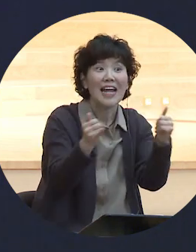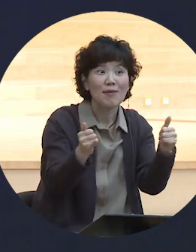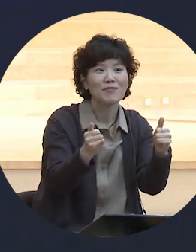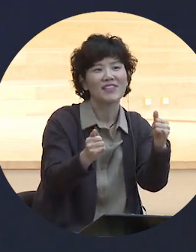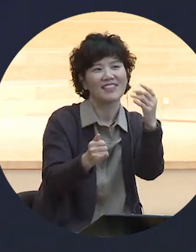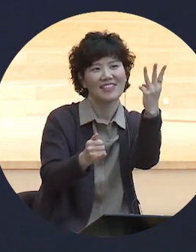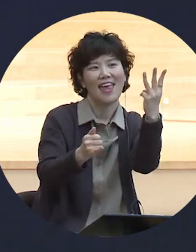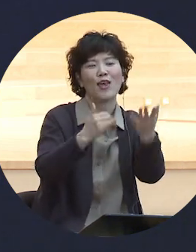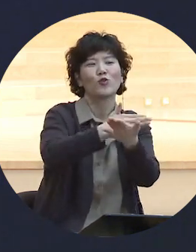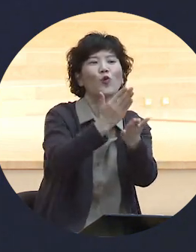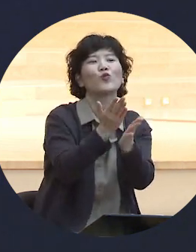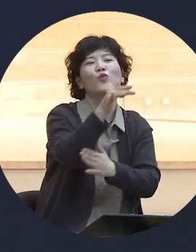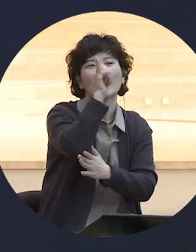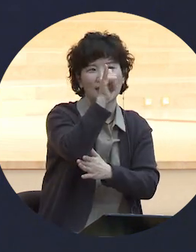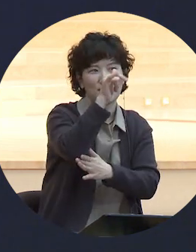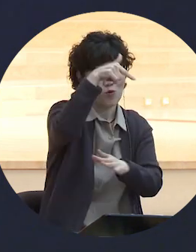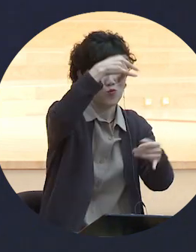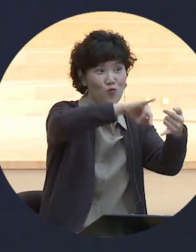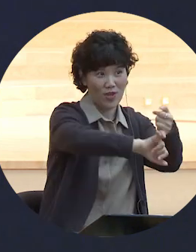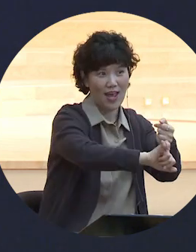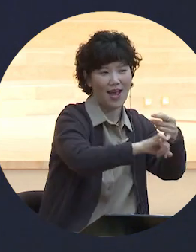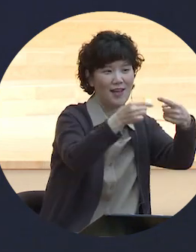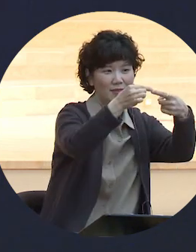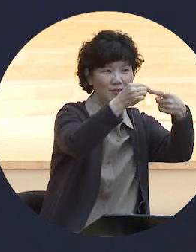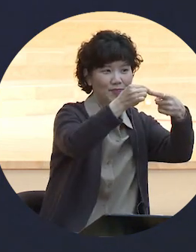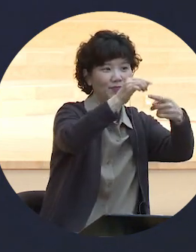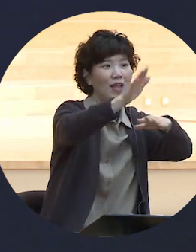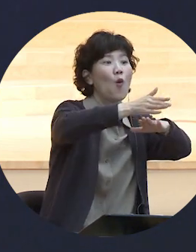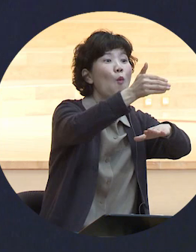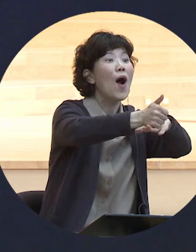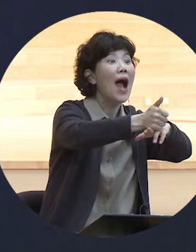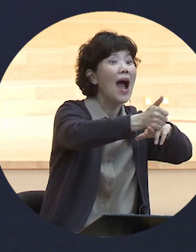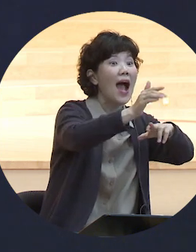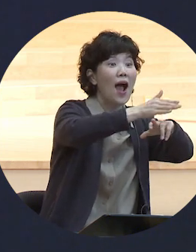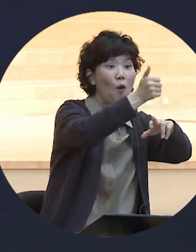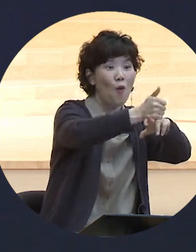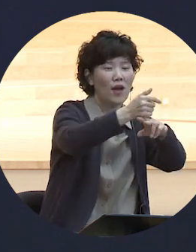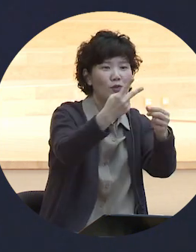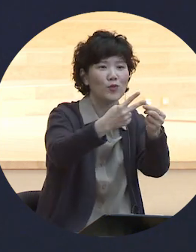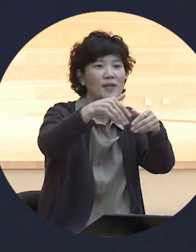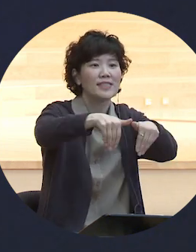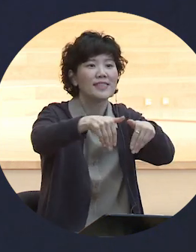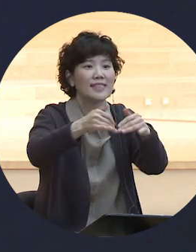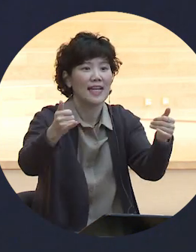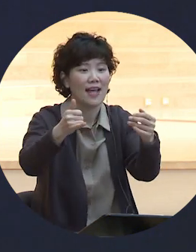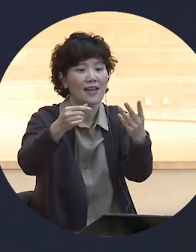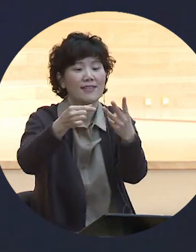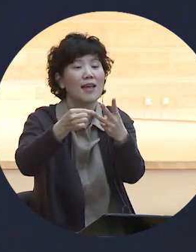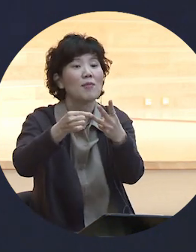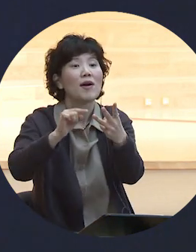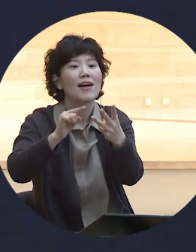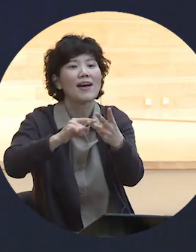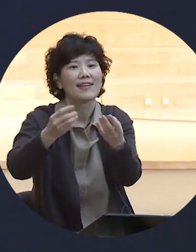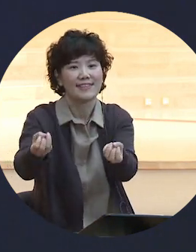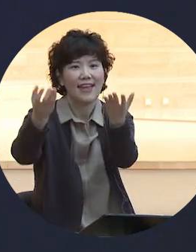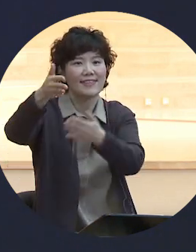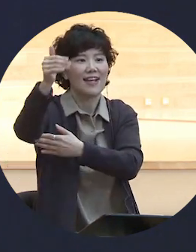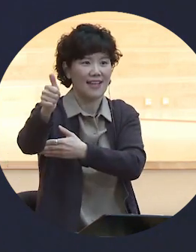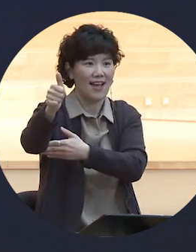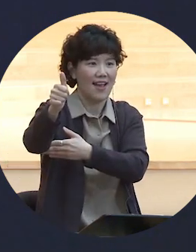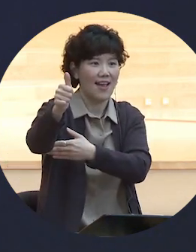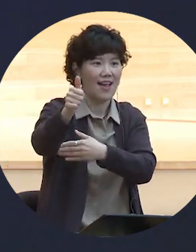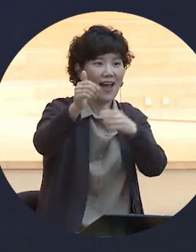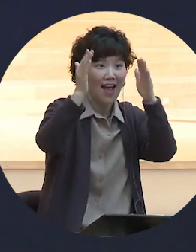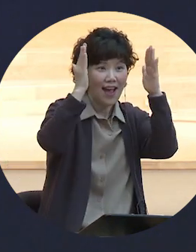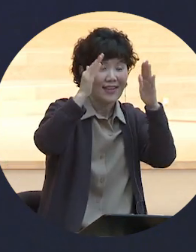없어요. 기름 부음 받은 자, 첫 번째 왕, 두 번째 뭐예요? 선지자, 세 번째 뭐예요? 제사장. 학습 세례